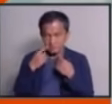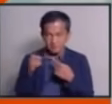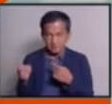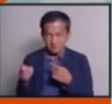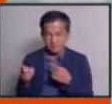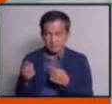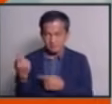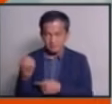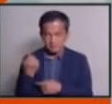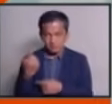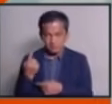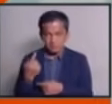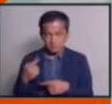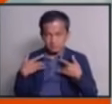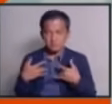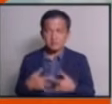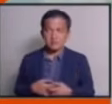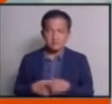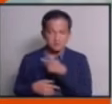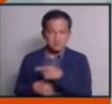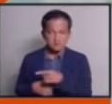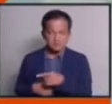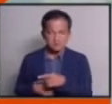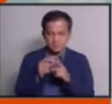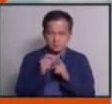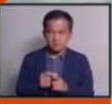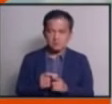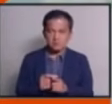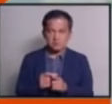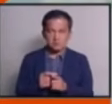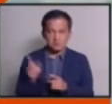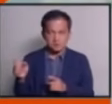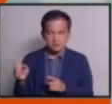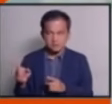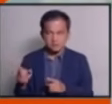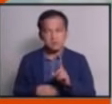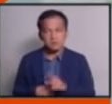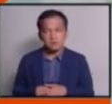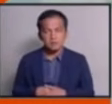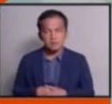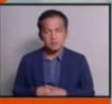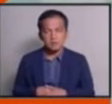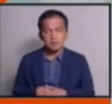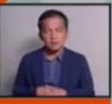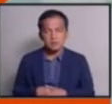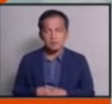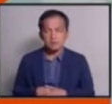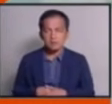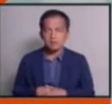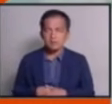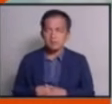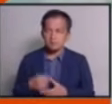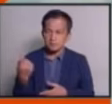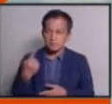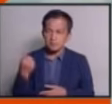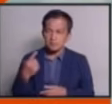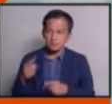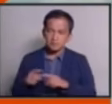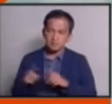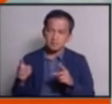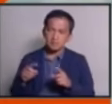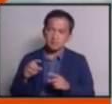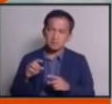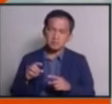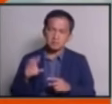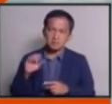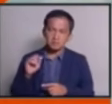po'y pinagbabantaan yung kanyang buhay. Siya po'y minumura. Siya po ay tinatakot. Kung siya'y pinabantaan, ibang kaso naman dapat